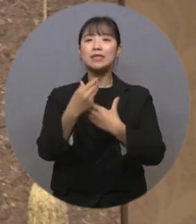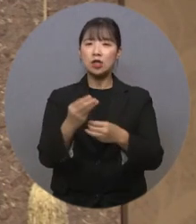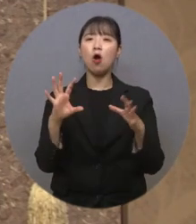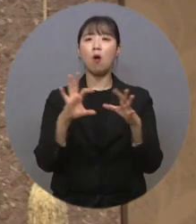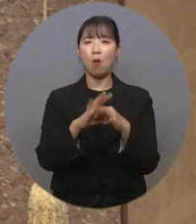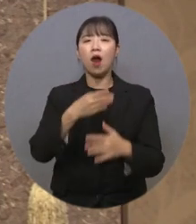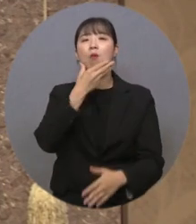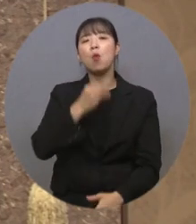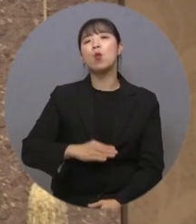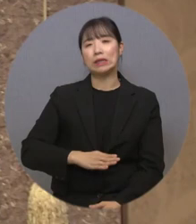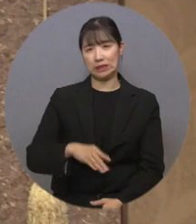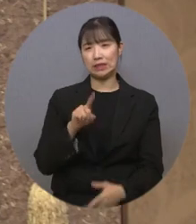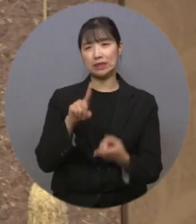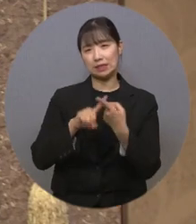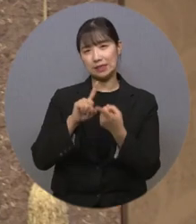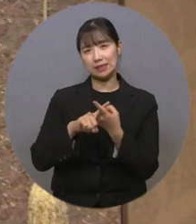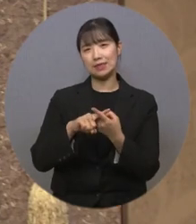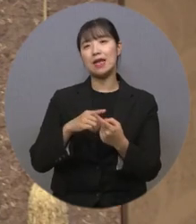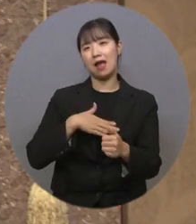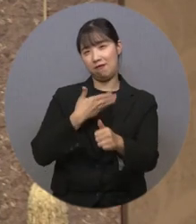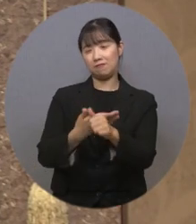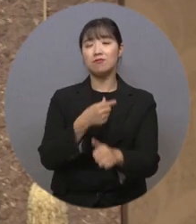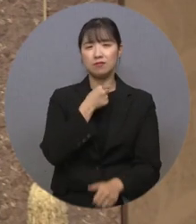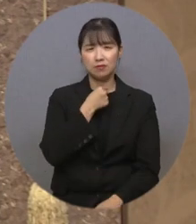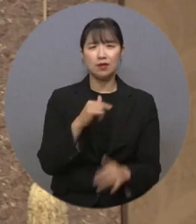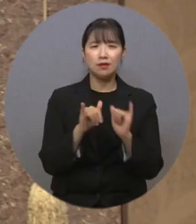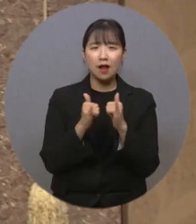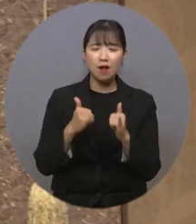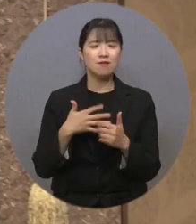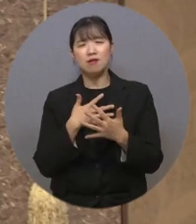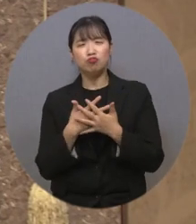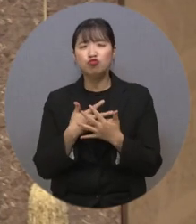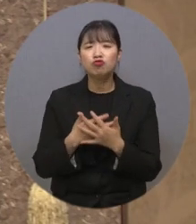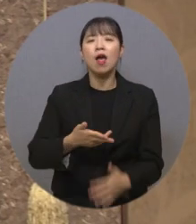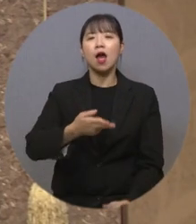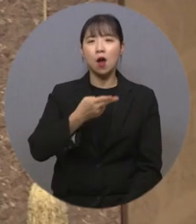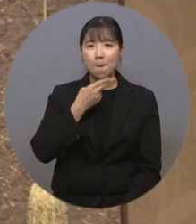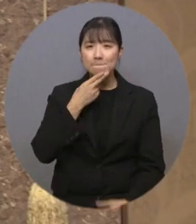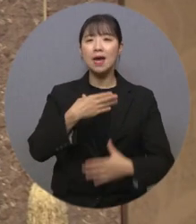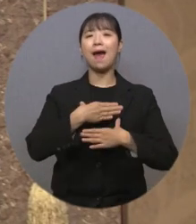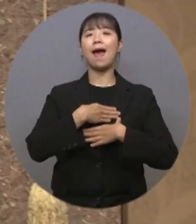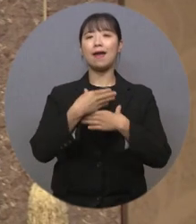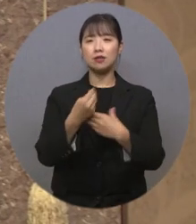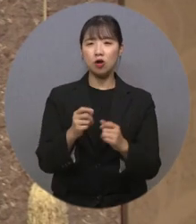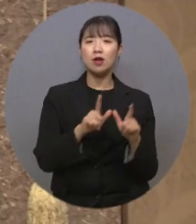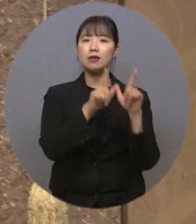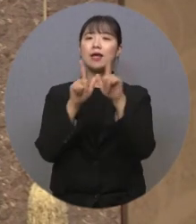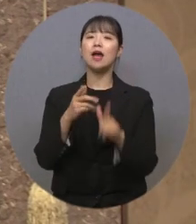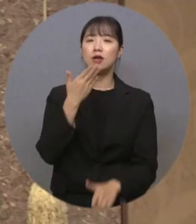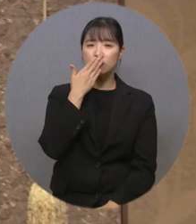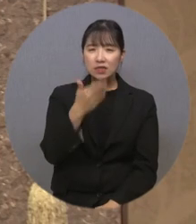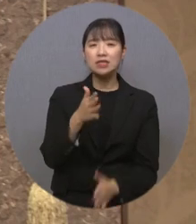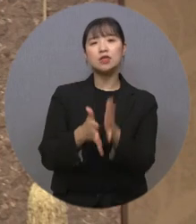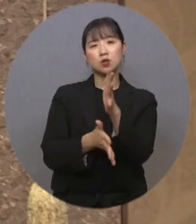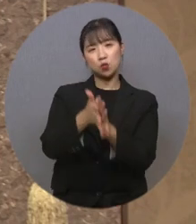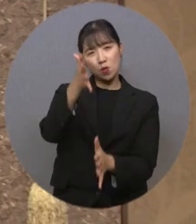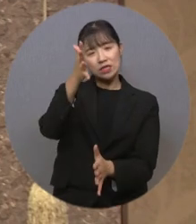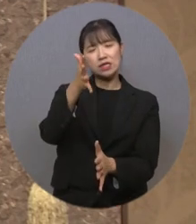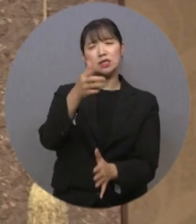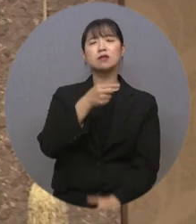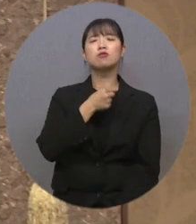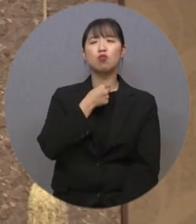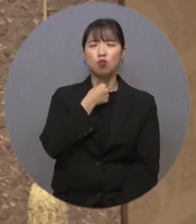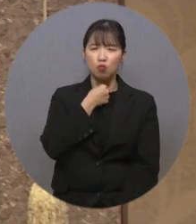복지도 한번 말씀드리고 싶거든요. 네. 사람들이 불안해하지 않고 안전하게 살 수 있는 그런 도시를